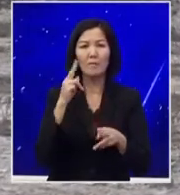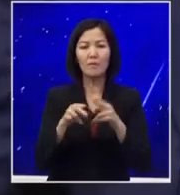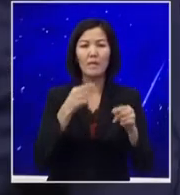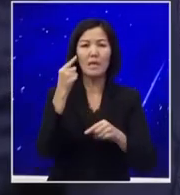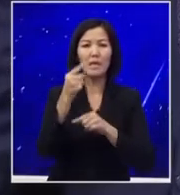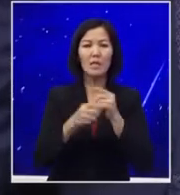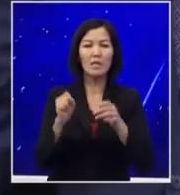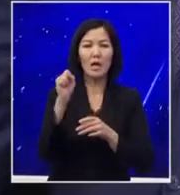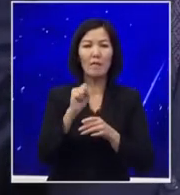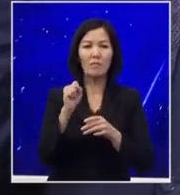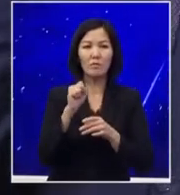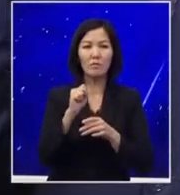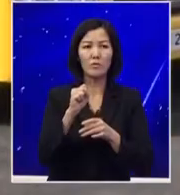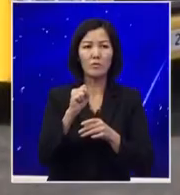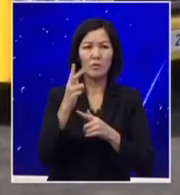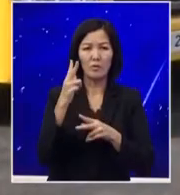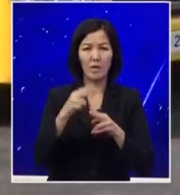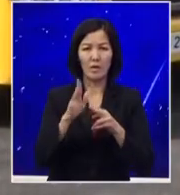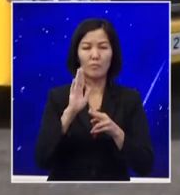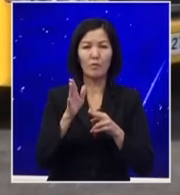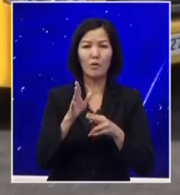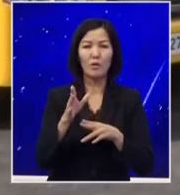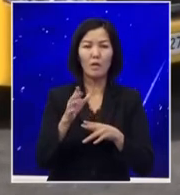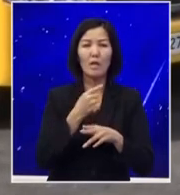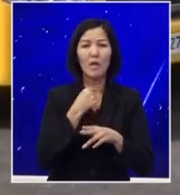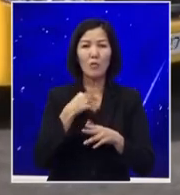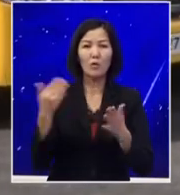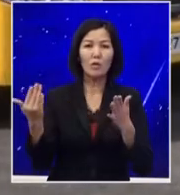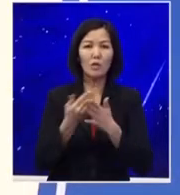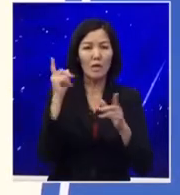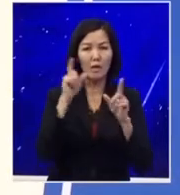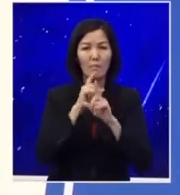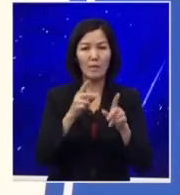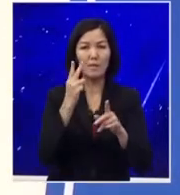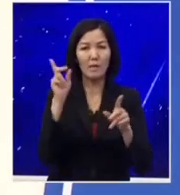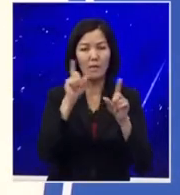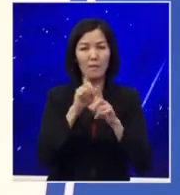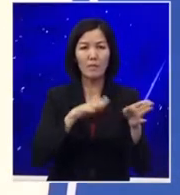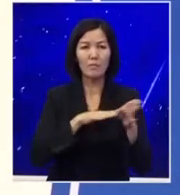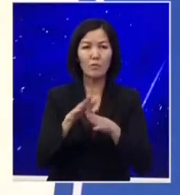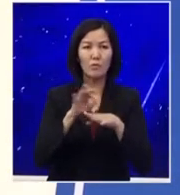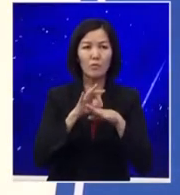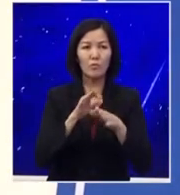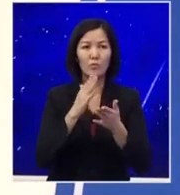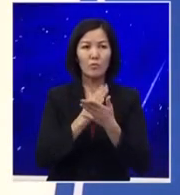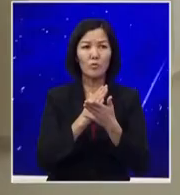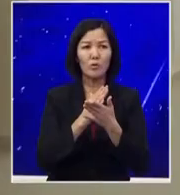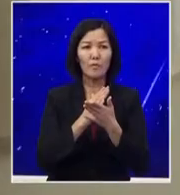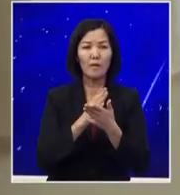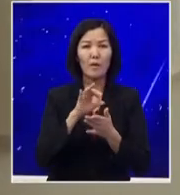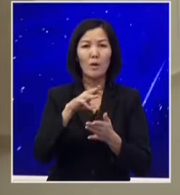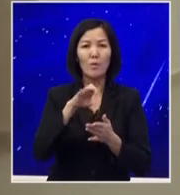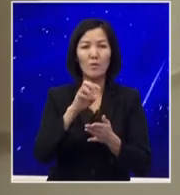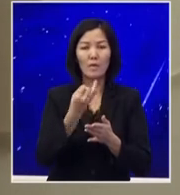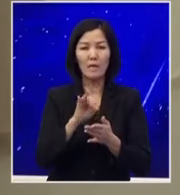аяғына вот жасайсыңдар. Облыс орталығында жаңа мектеп қана емес, екі мектеп күрделі жөндеуден өтіп жатыр. Бірі Өтенай